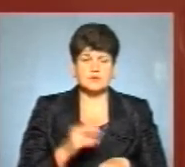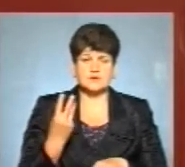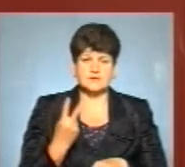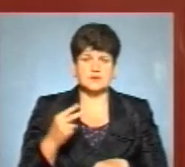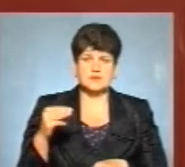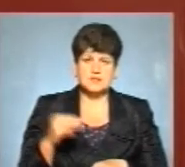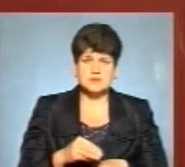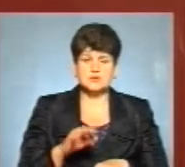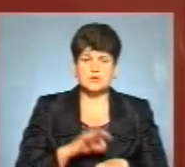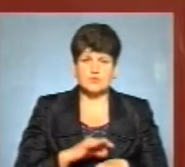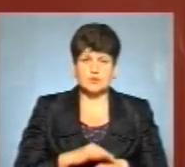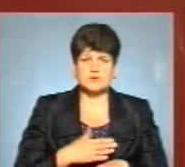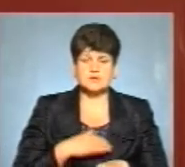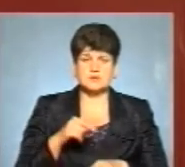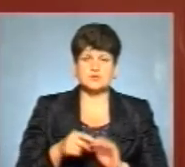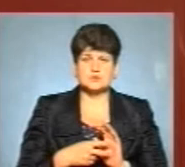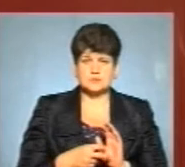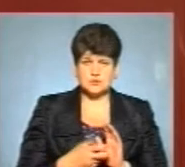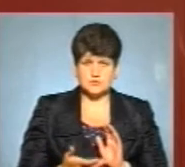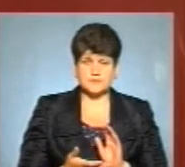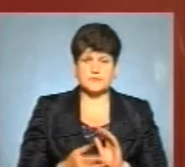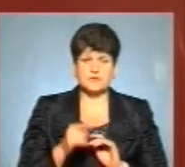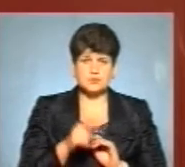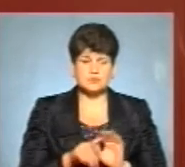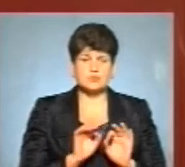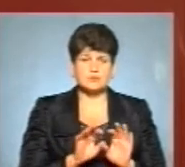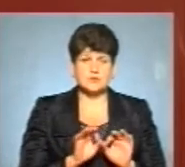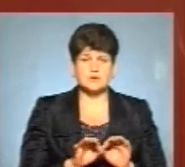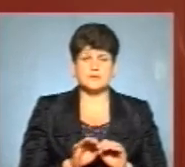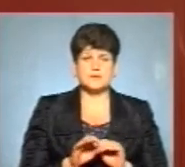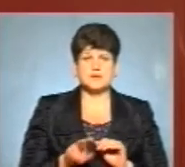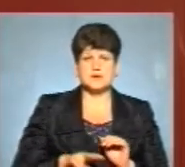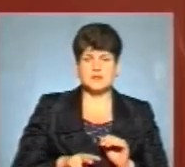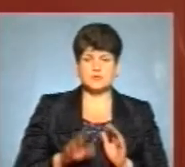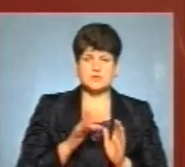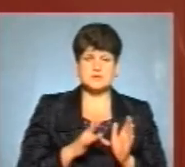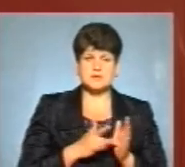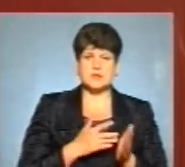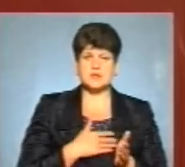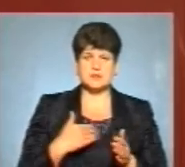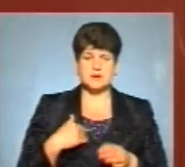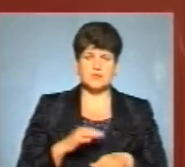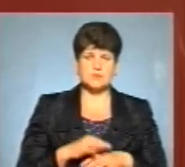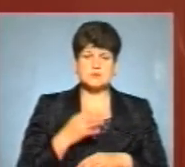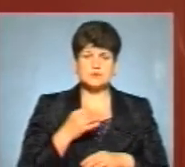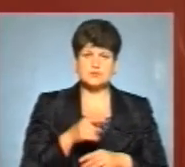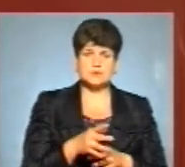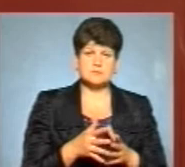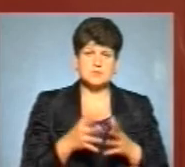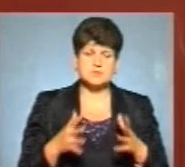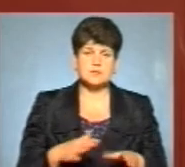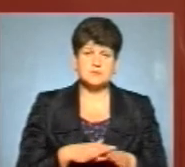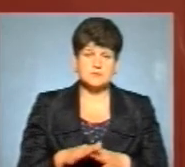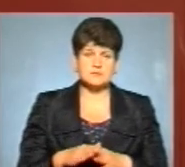нас 1700 зафіксовано. У цьому коментарі Василь Скриб, директор Центру легеневих хвороб, сказав, що в них максимальна